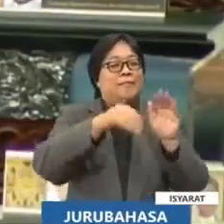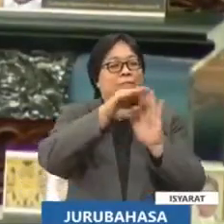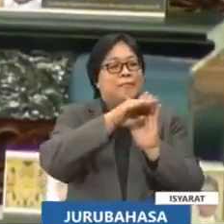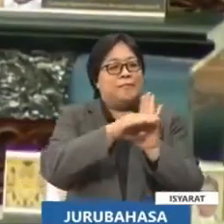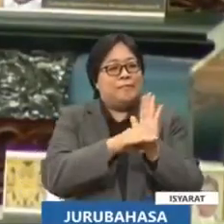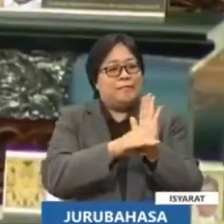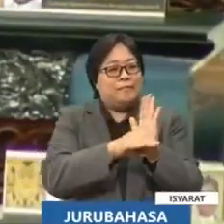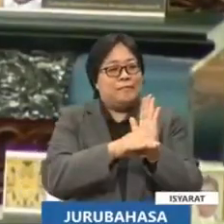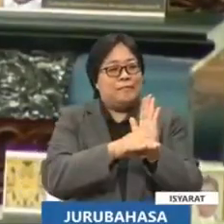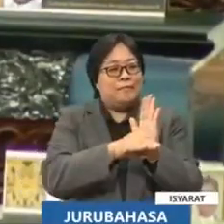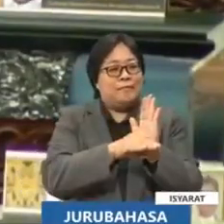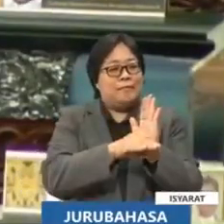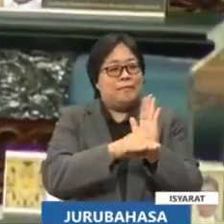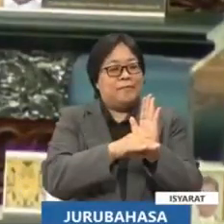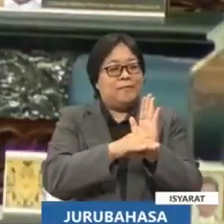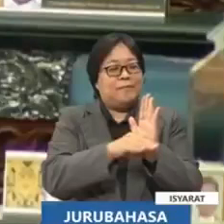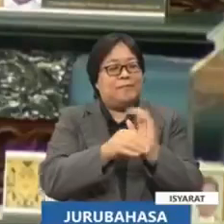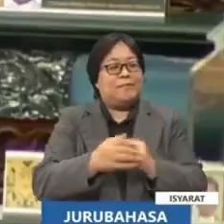mengikut